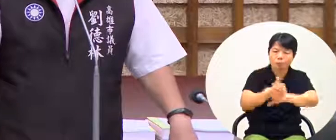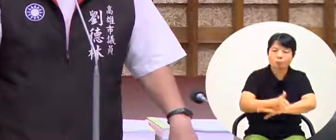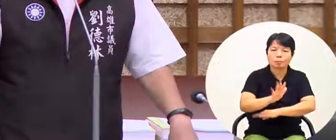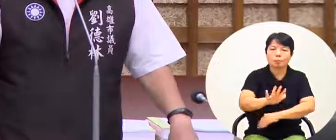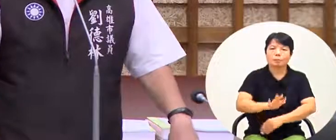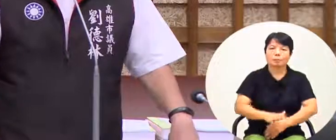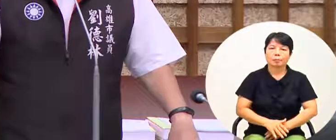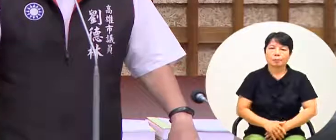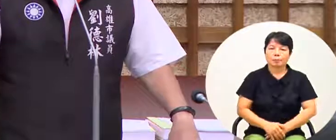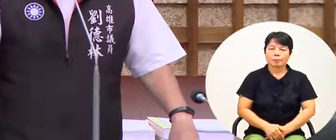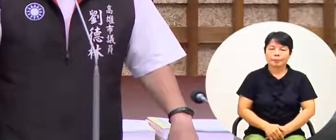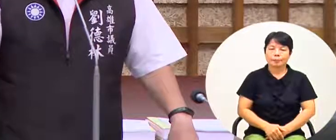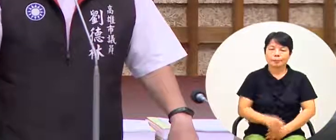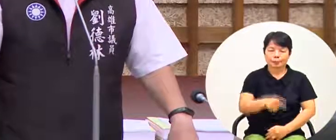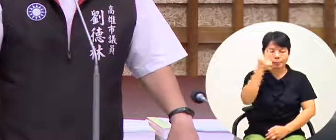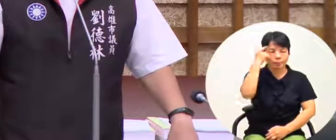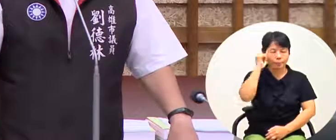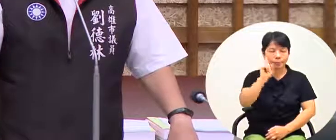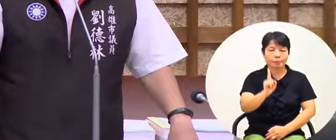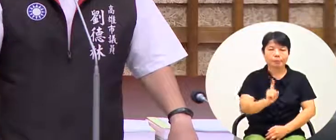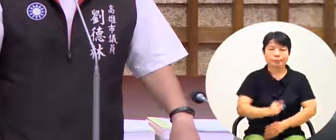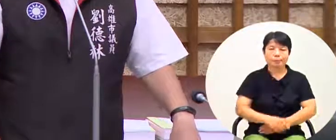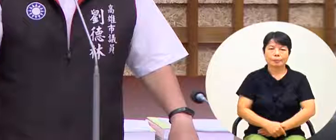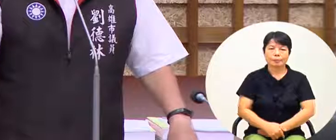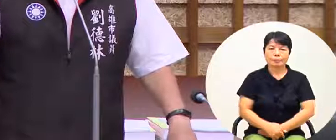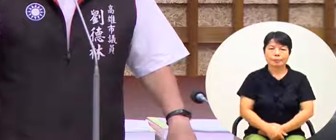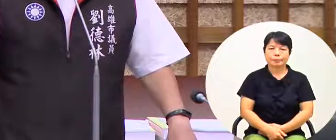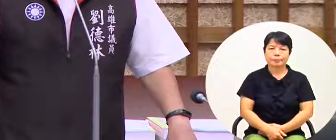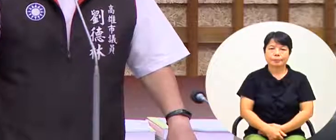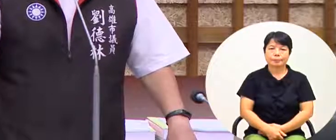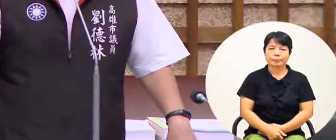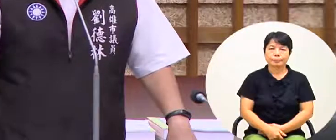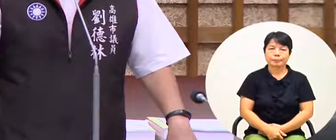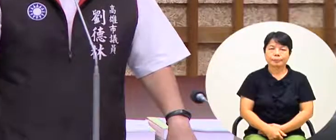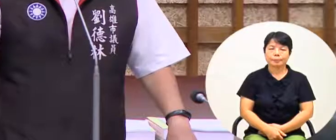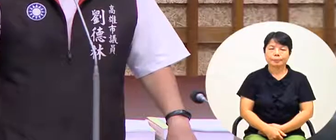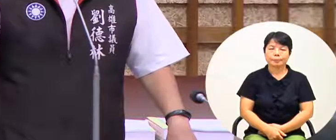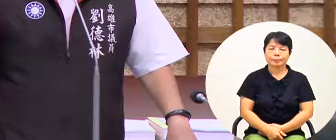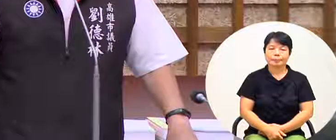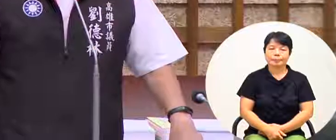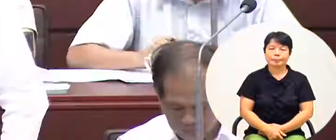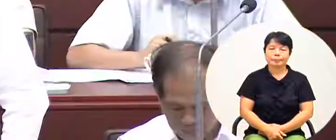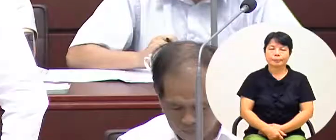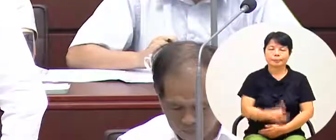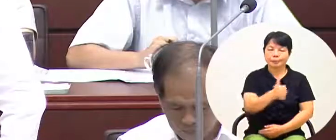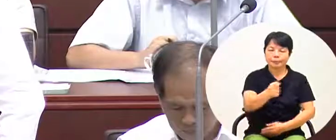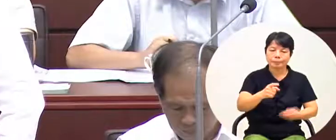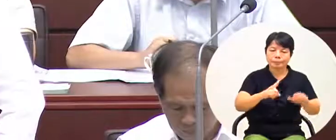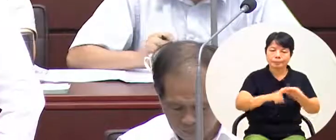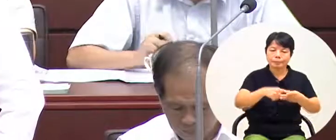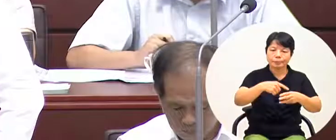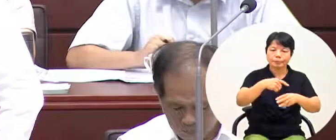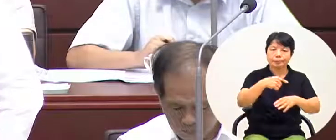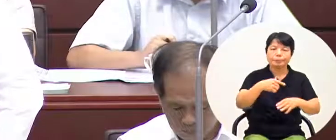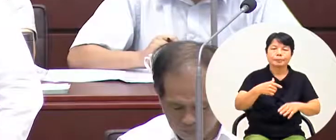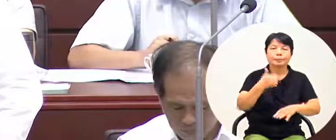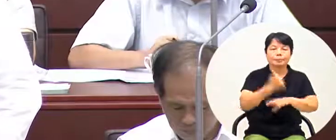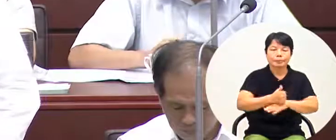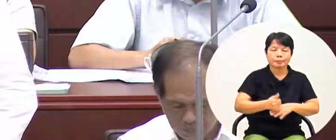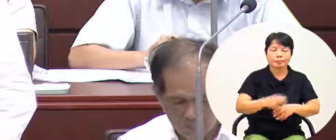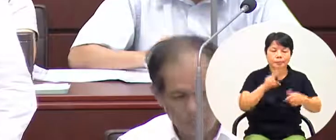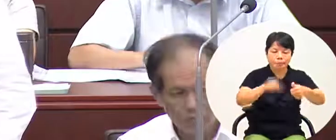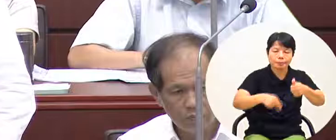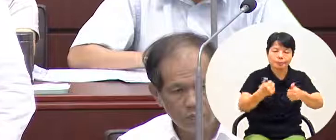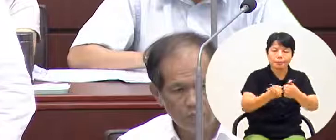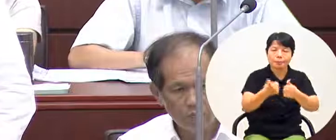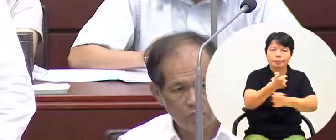何？ 赵局长请答复。 哎，谢谢主席，谢谢刘议员。有关是